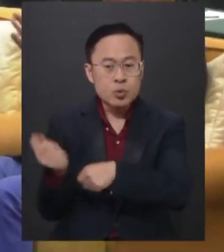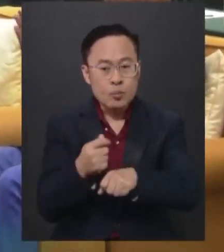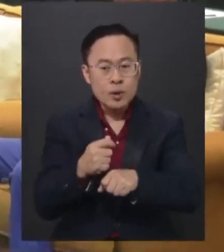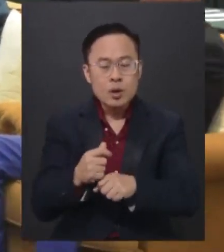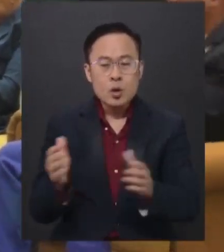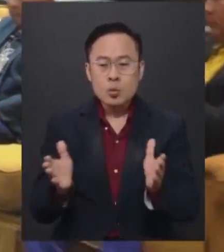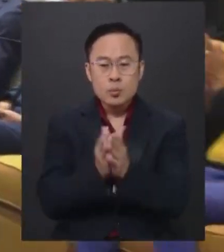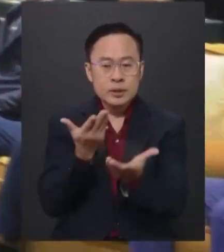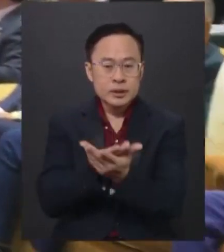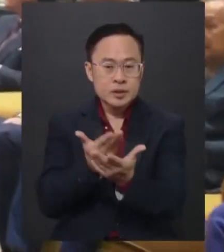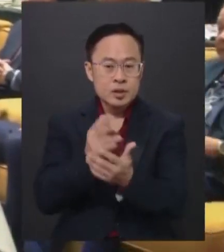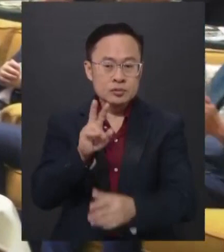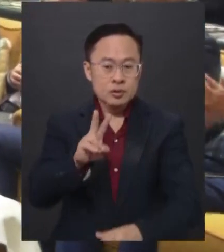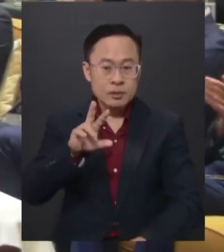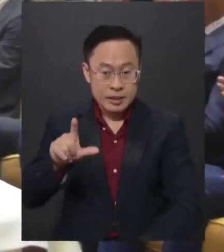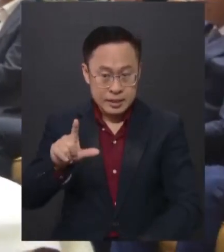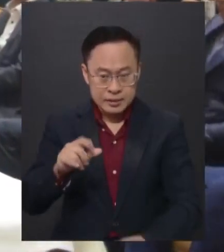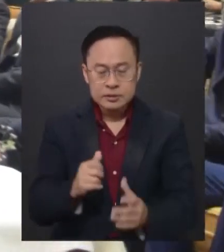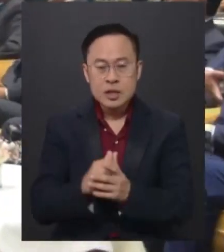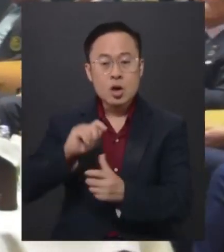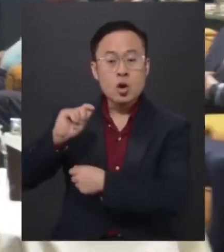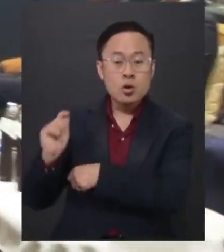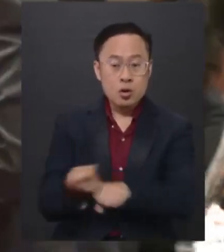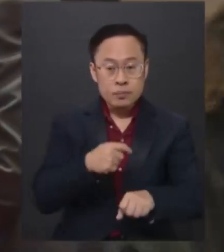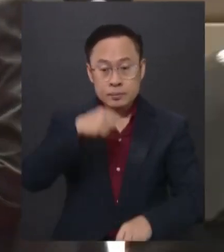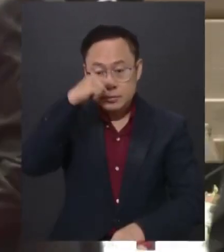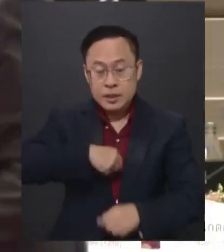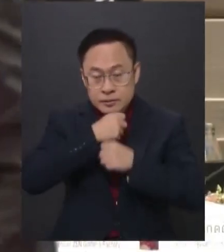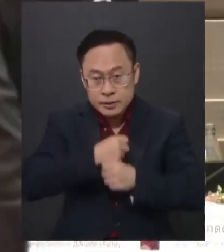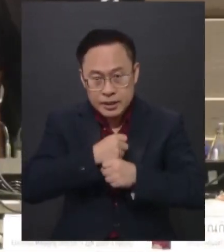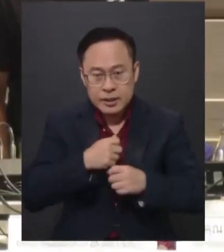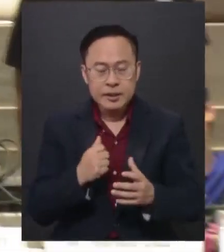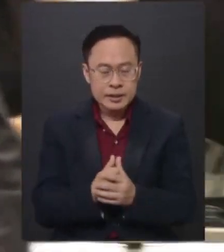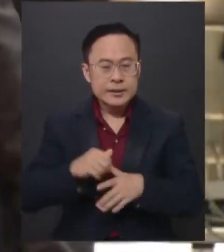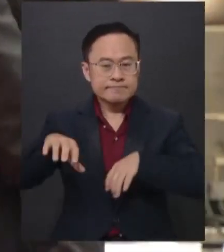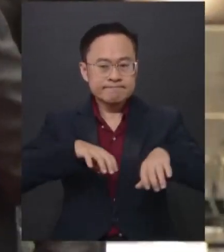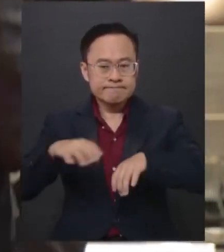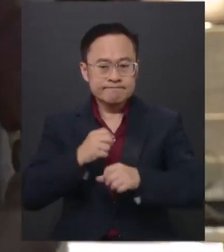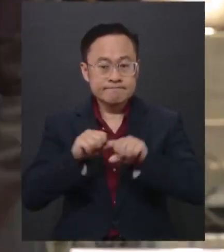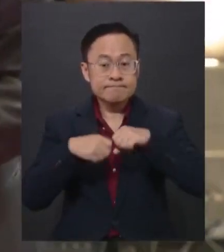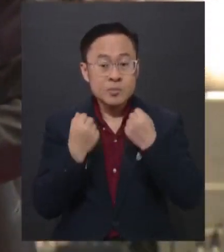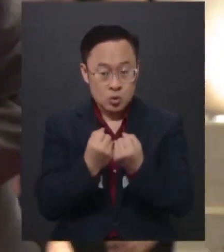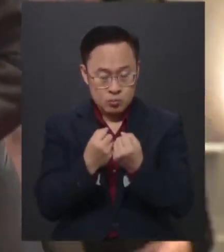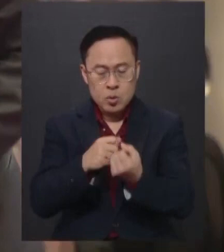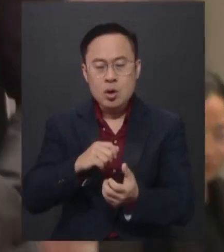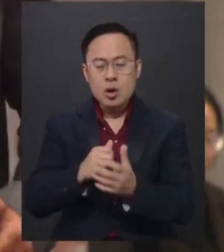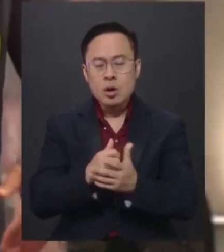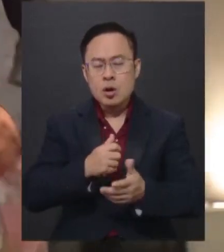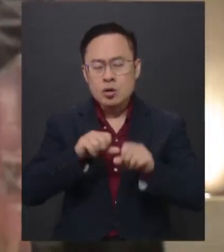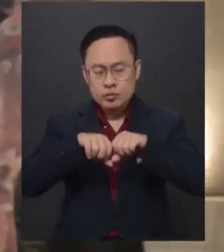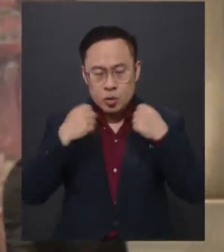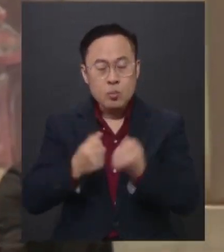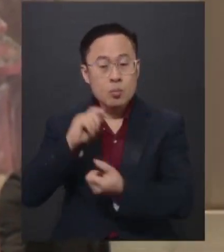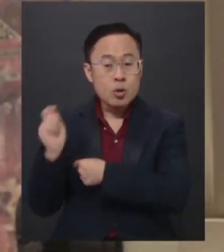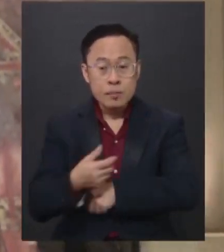ศึกกอล์ฟไทยซีเนียร์ทัวร์ครับเตรียมจะเปิดฤดูกาลขึ้นนะครับกับรายการแรกก็คือซันวาสซีเนียร์แชมเปี้ยนชิพหรือว่าเซนคัพ2024นะครับ